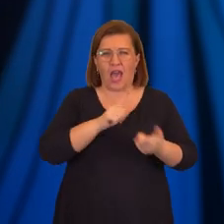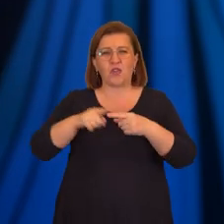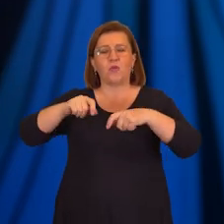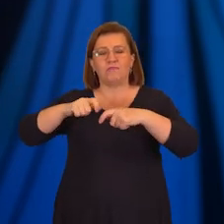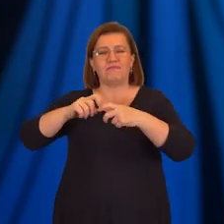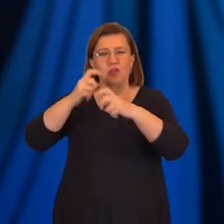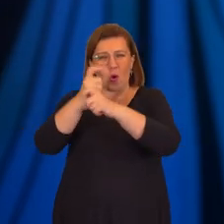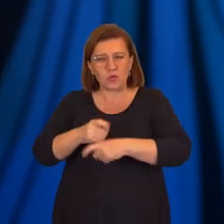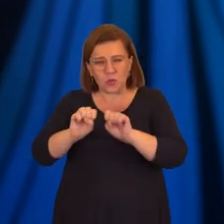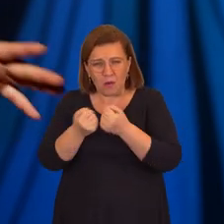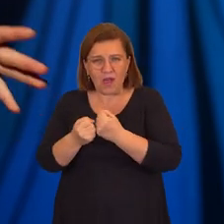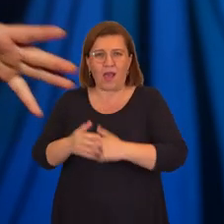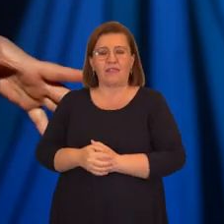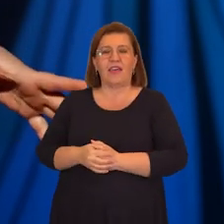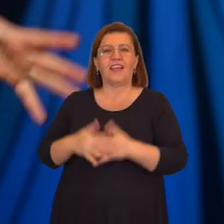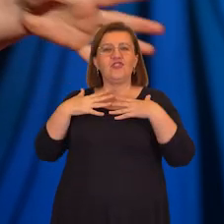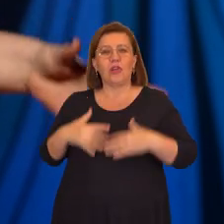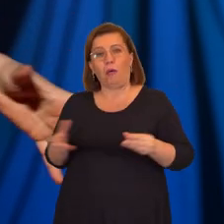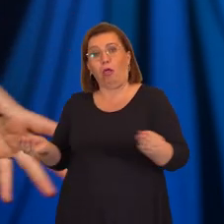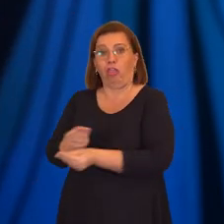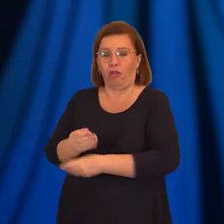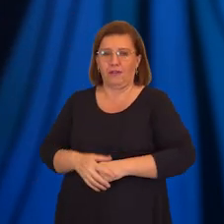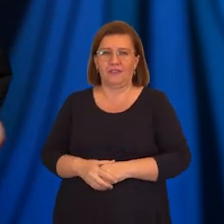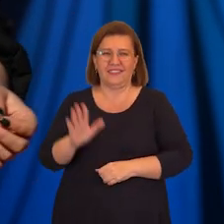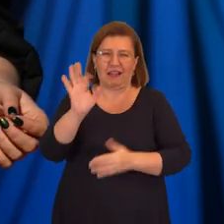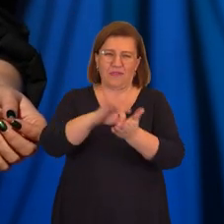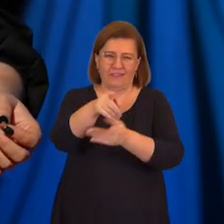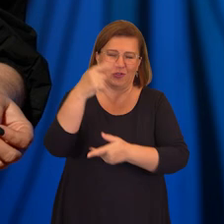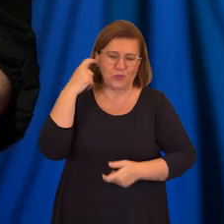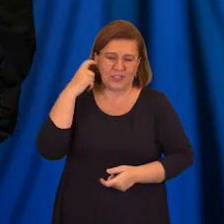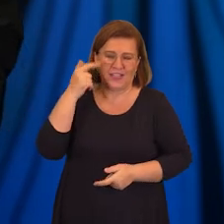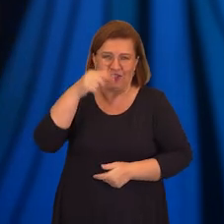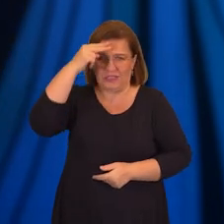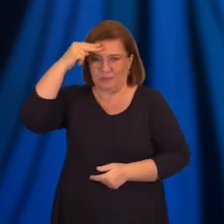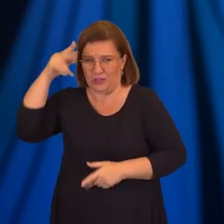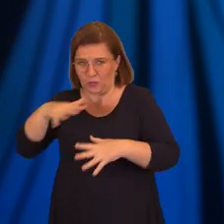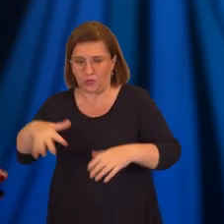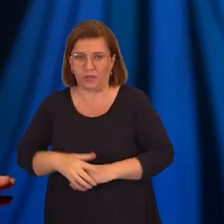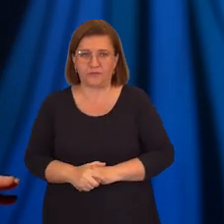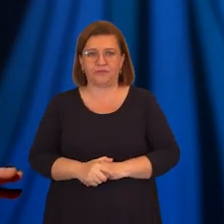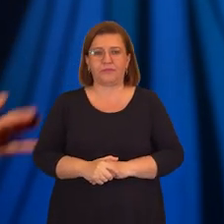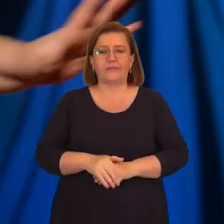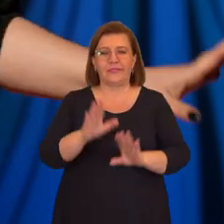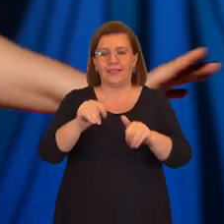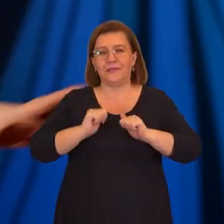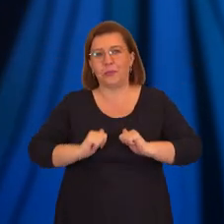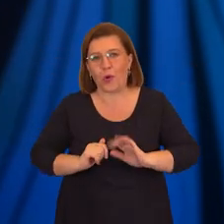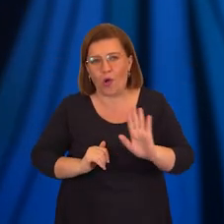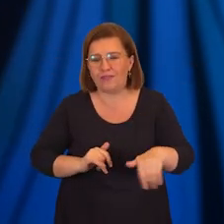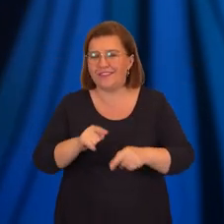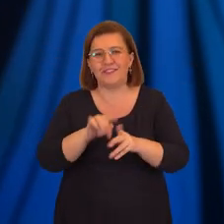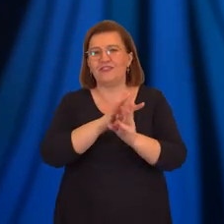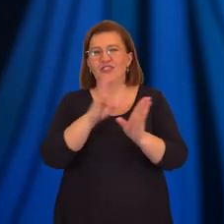w trumnach. Myślę, że większość z nas skądinąd o tym słyszała. Mogę was uspokoić. To są